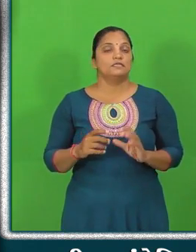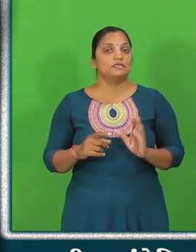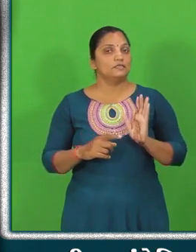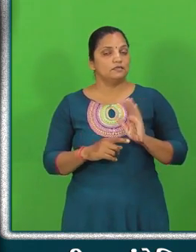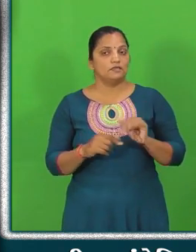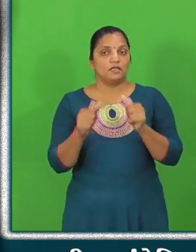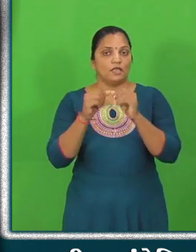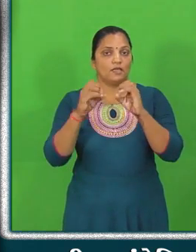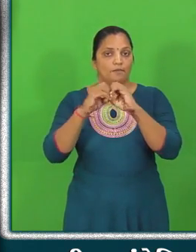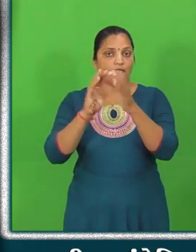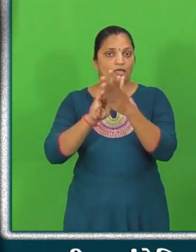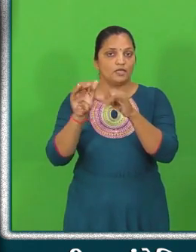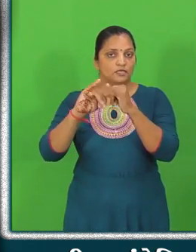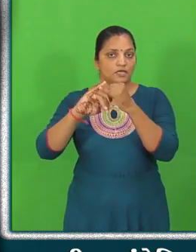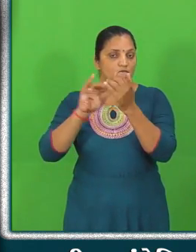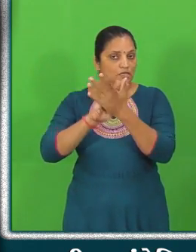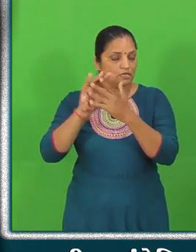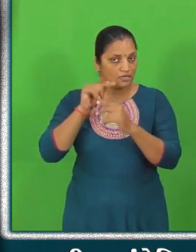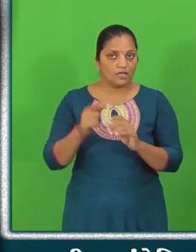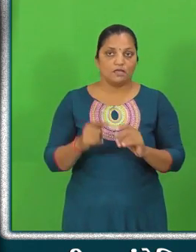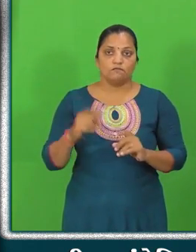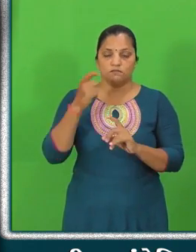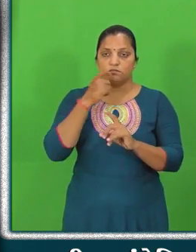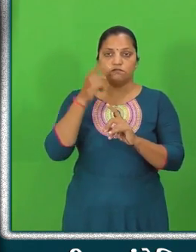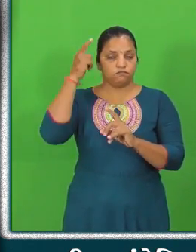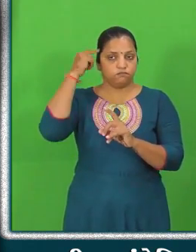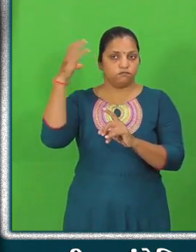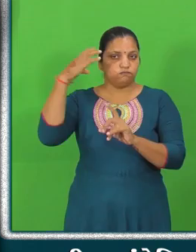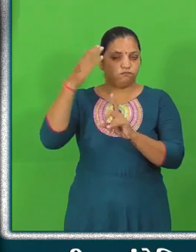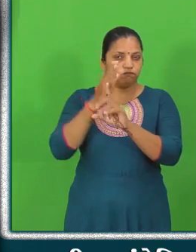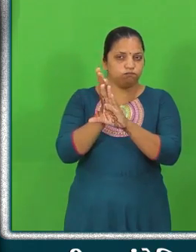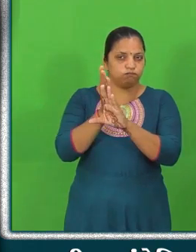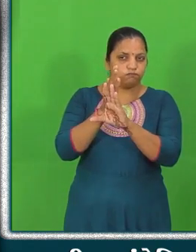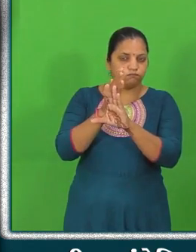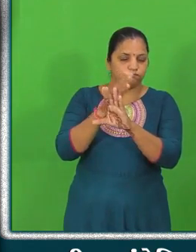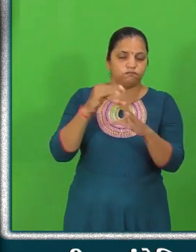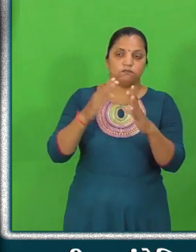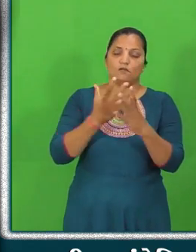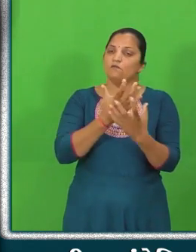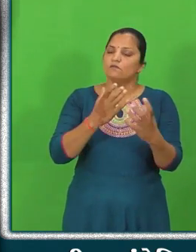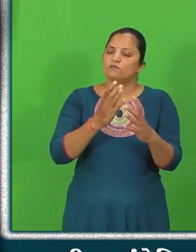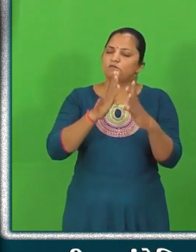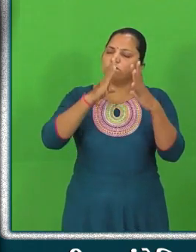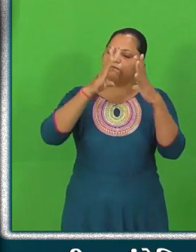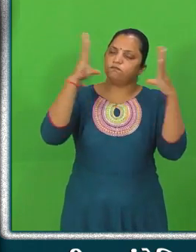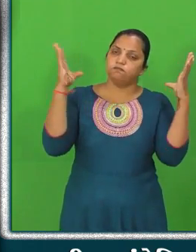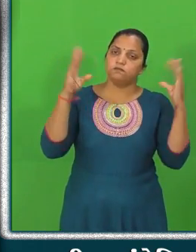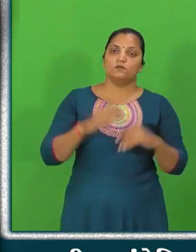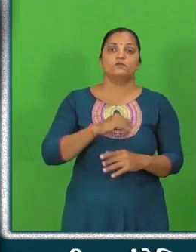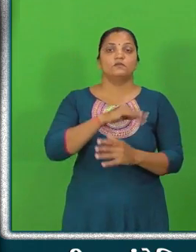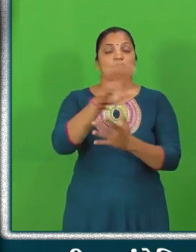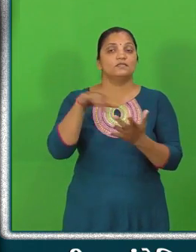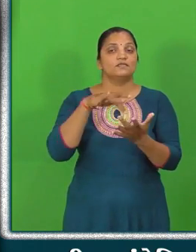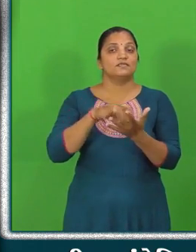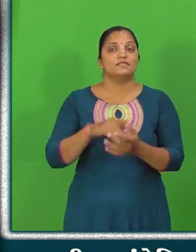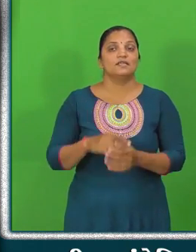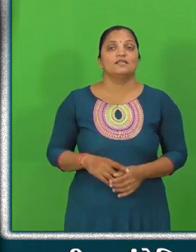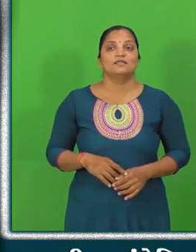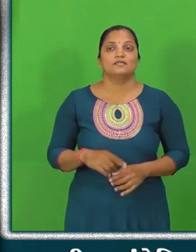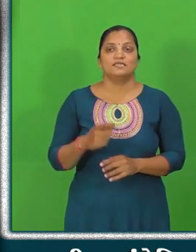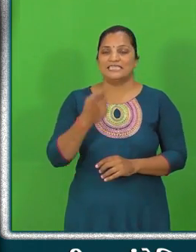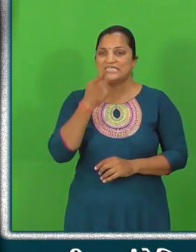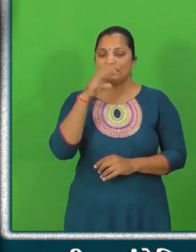મળે છે એટલે આભાસી પ્રતિબિંબ છે, ઓકે, અને વસ્તુ કરતા ઘણું મોટું છે, સ્થાન કઈ બાજુ એનું,